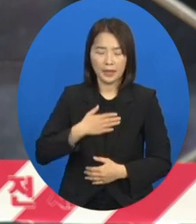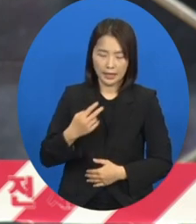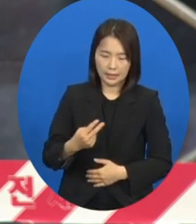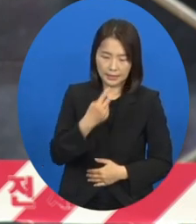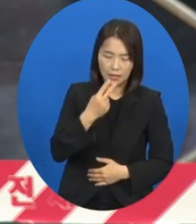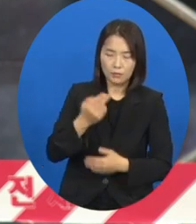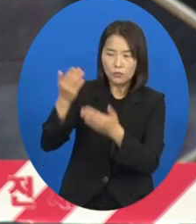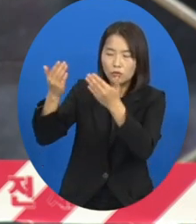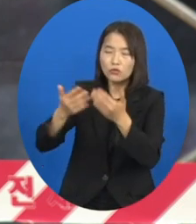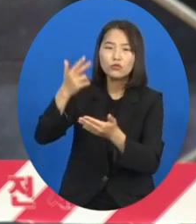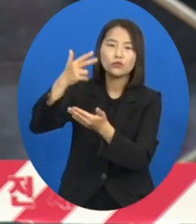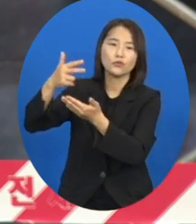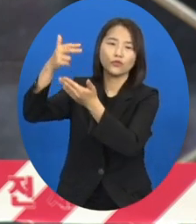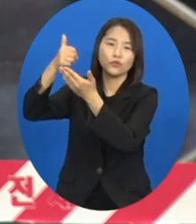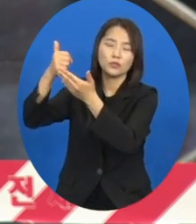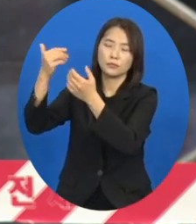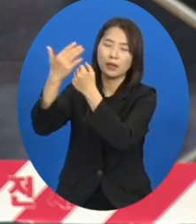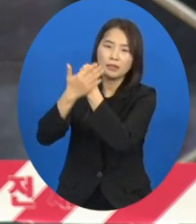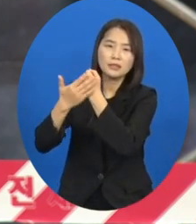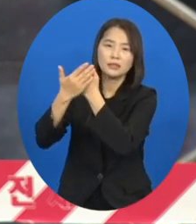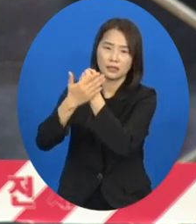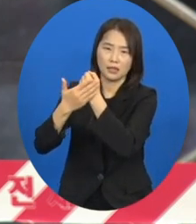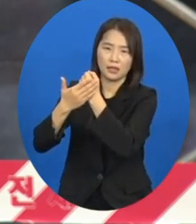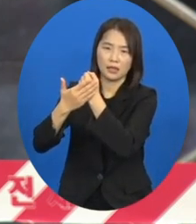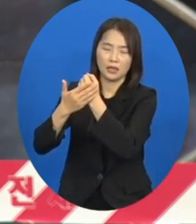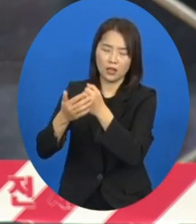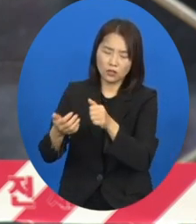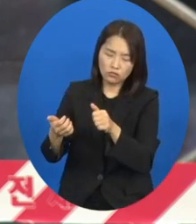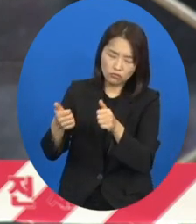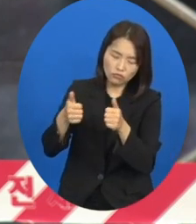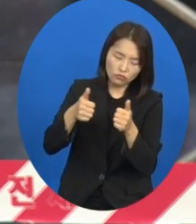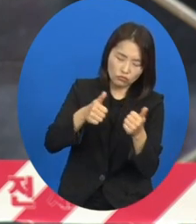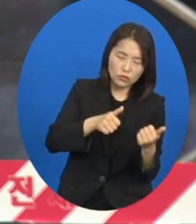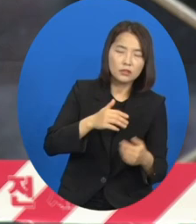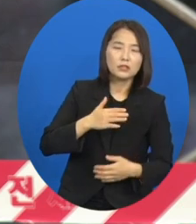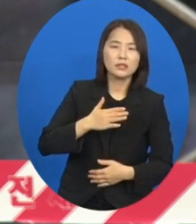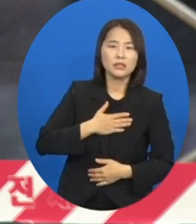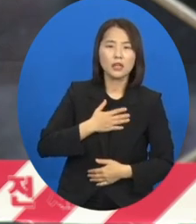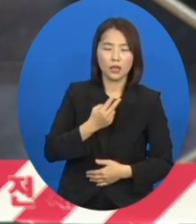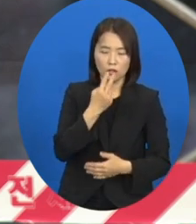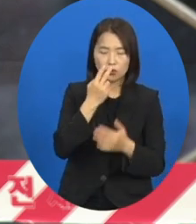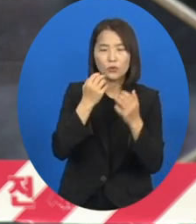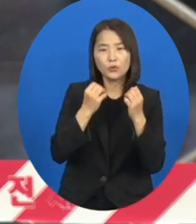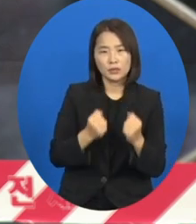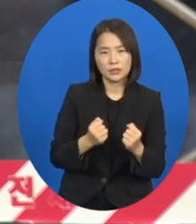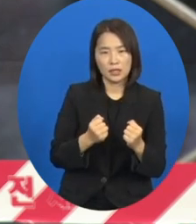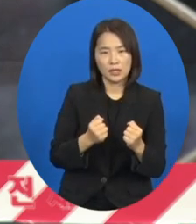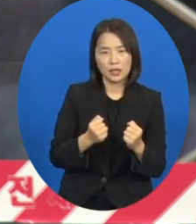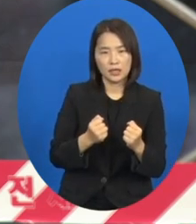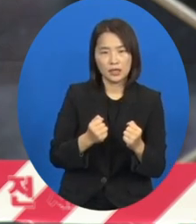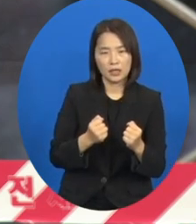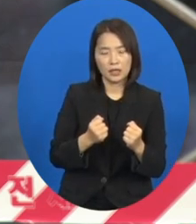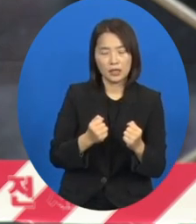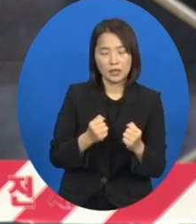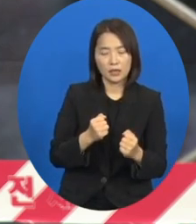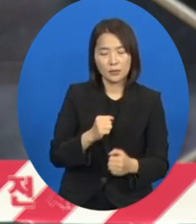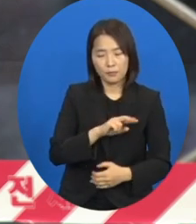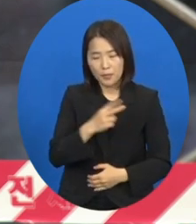주신 주님의 그 은혜, 죽을 수밖에 없었던 나의 존재를 생명으로